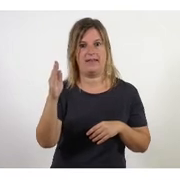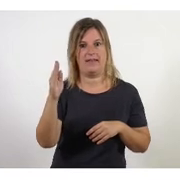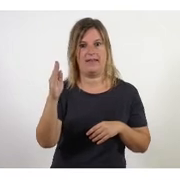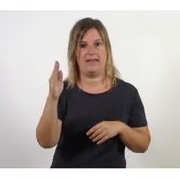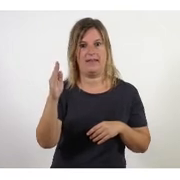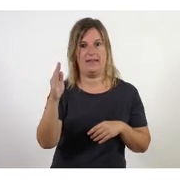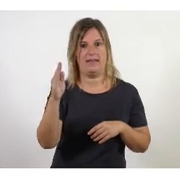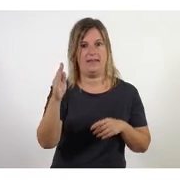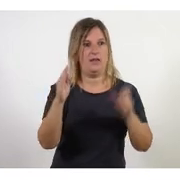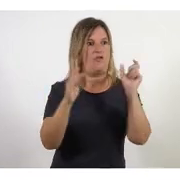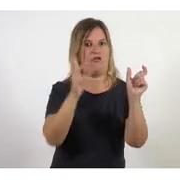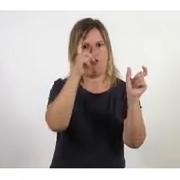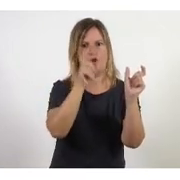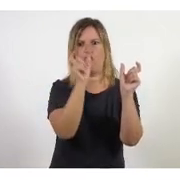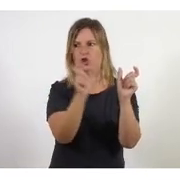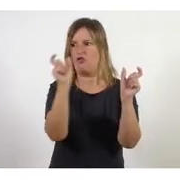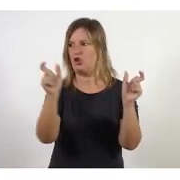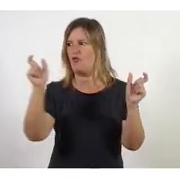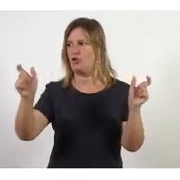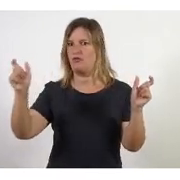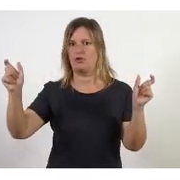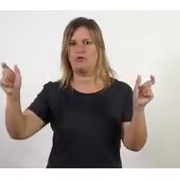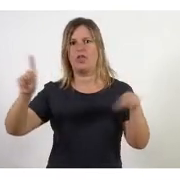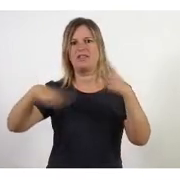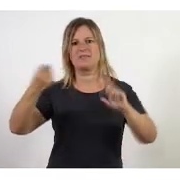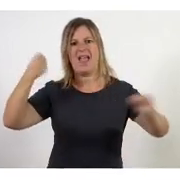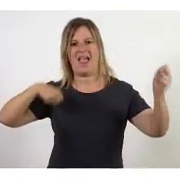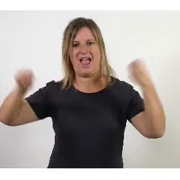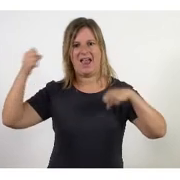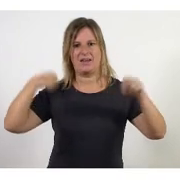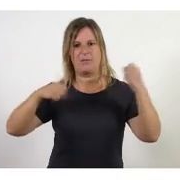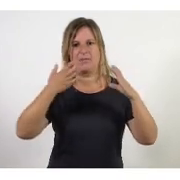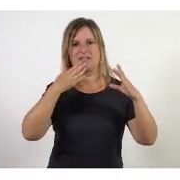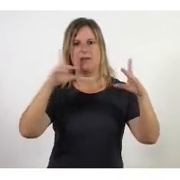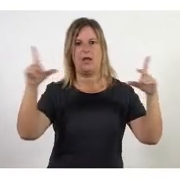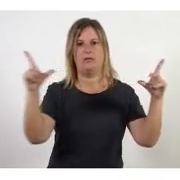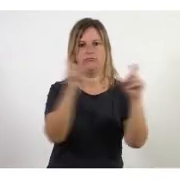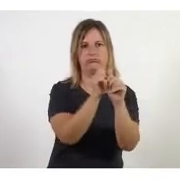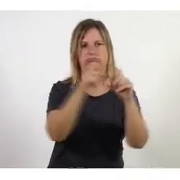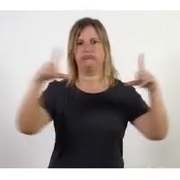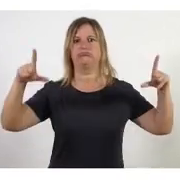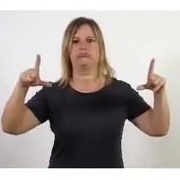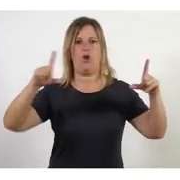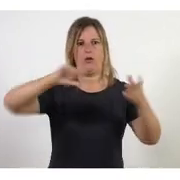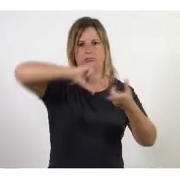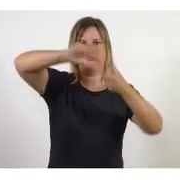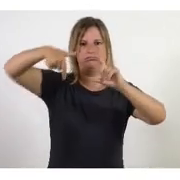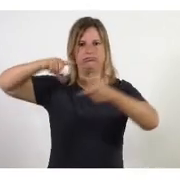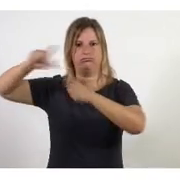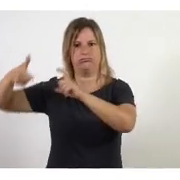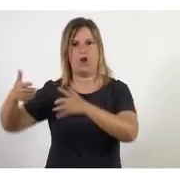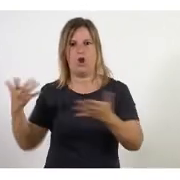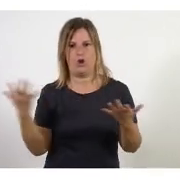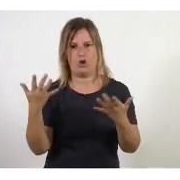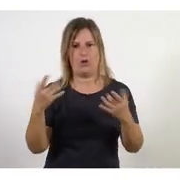les tècniques de dominar, vull dir amb això, doncs, el moviment dins de les fotografies, aquest moviment s'anomena, us ho he posat